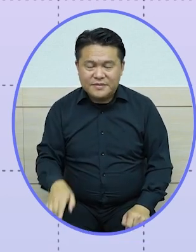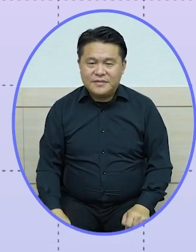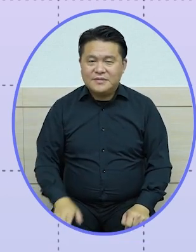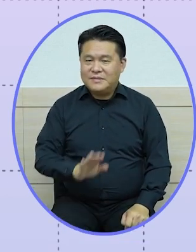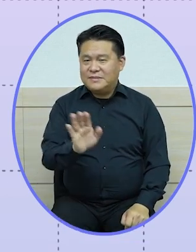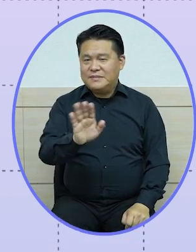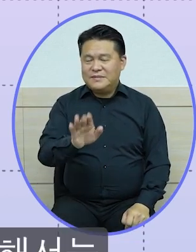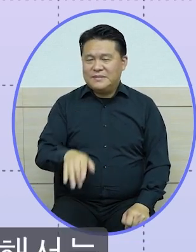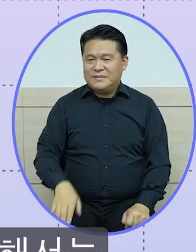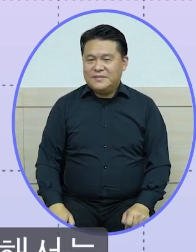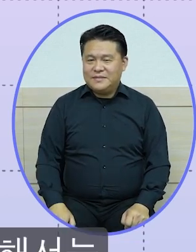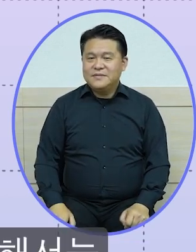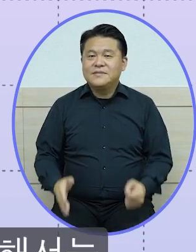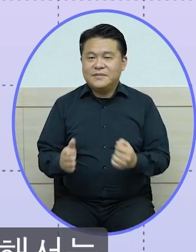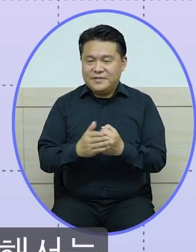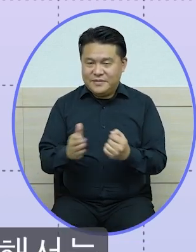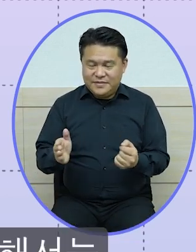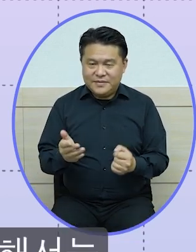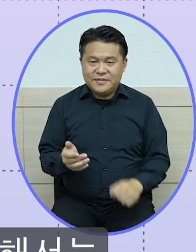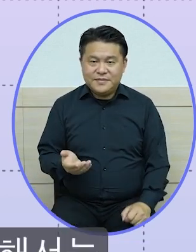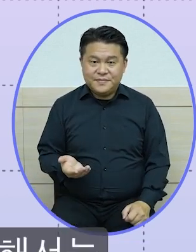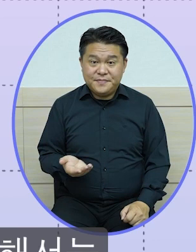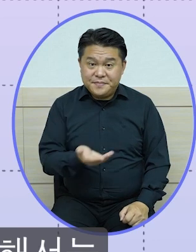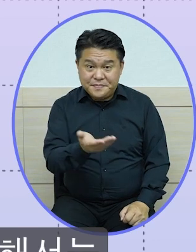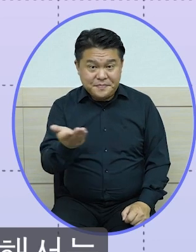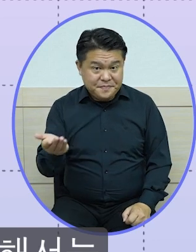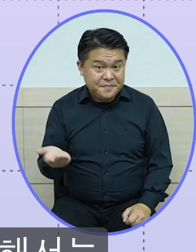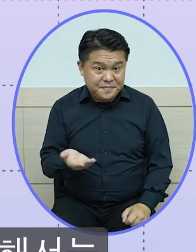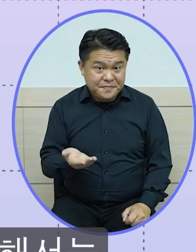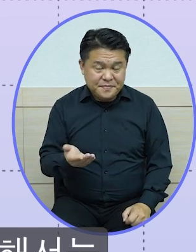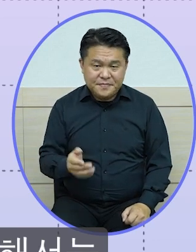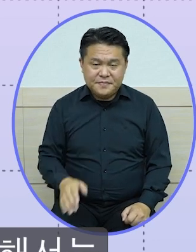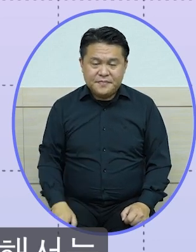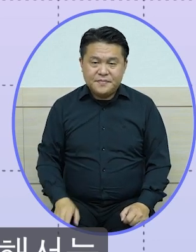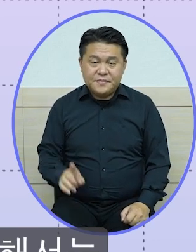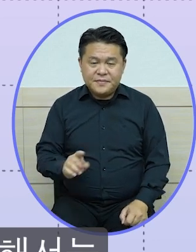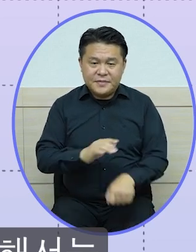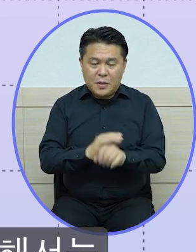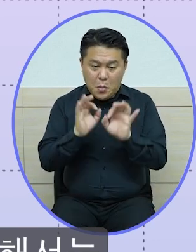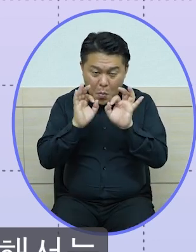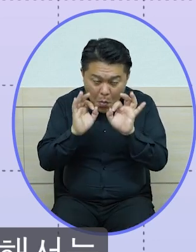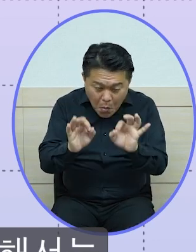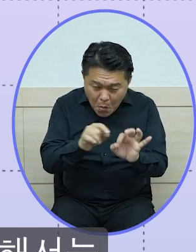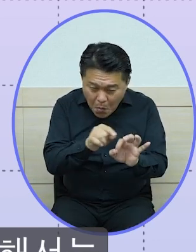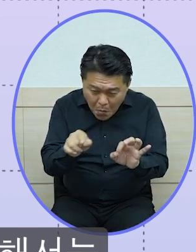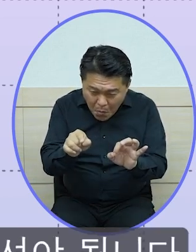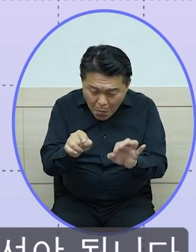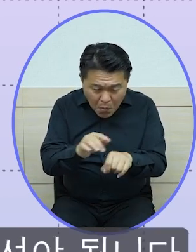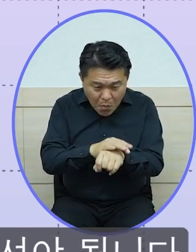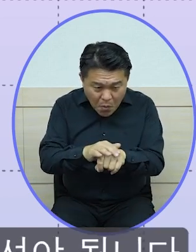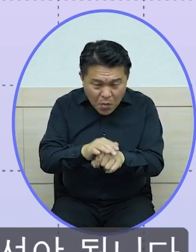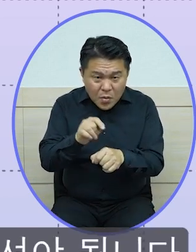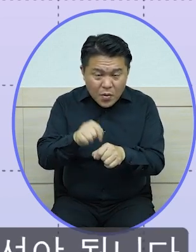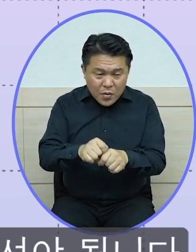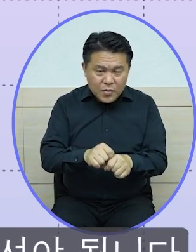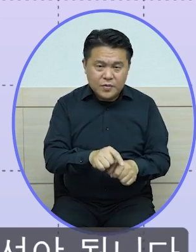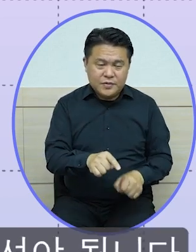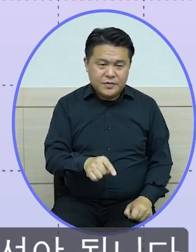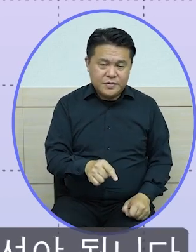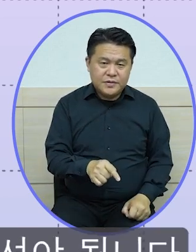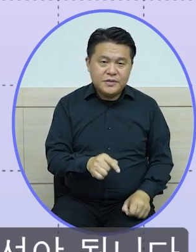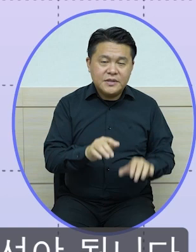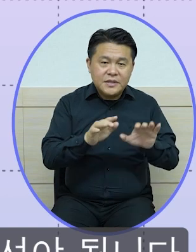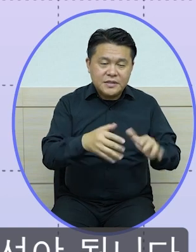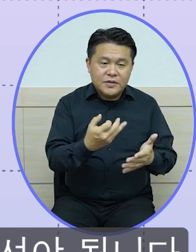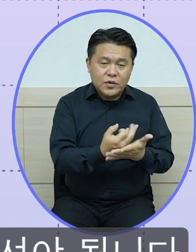받아 버리신 거죠. 그래서 이 부분은 이제 선생님께서 잘 등록하시기 위해서는 임금 연월과 시스템